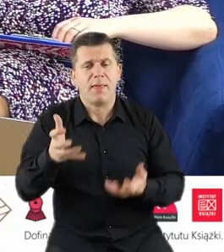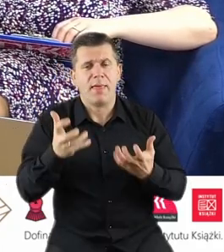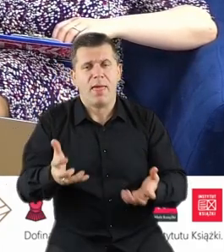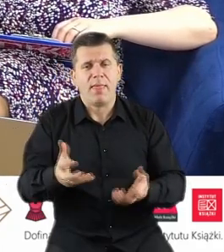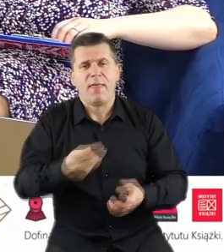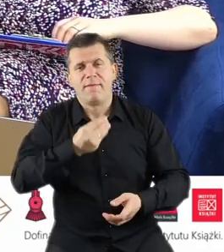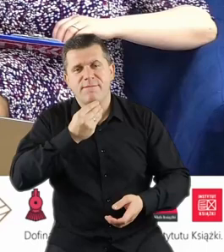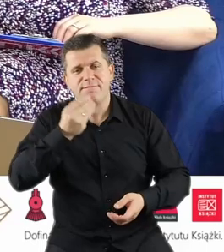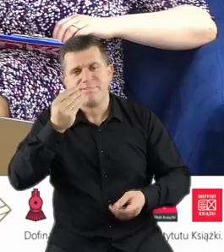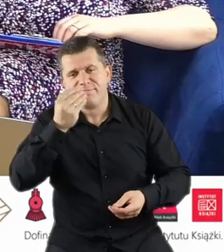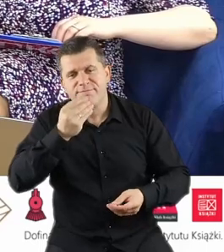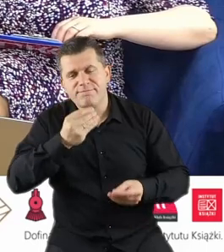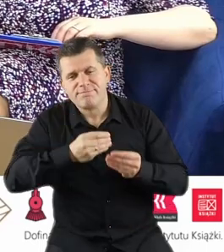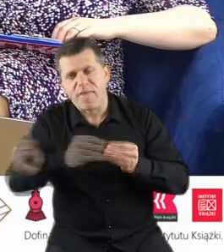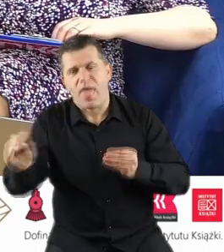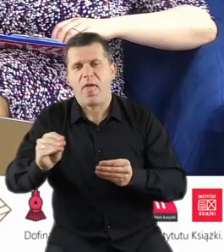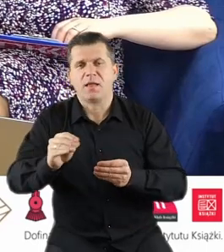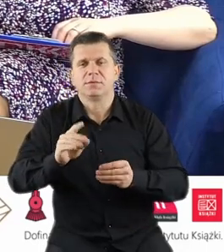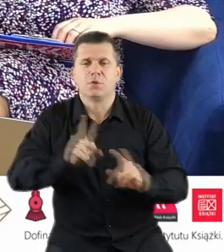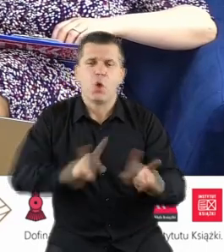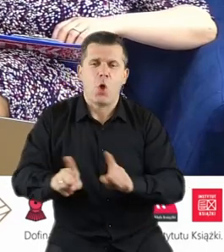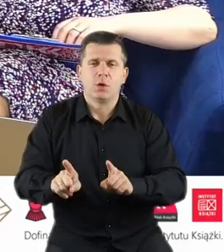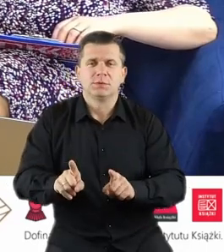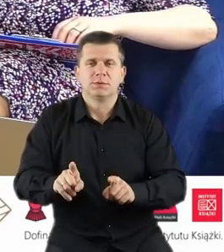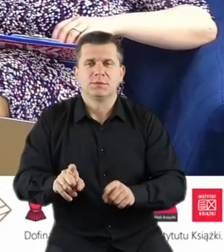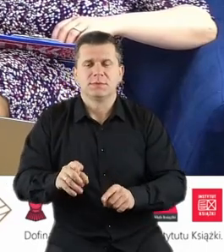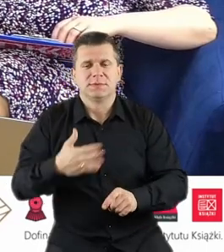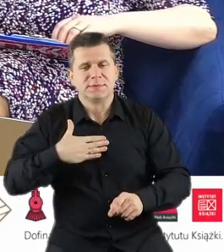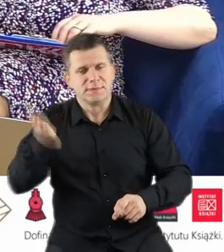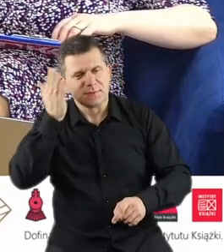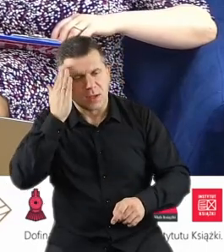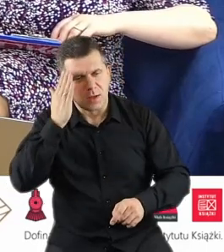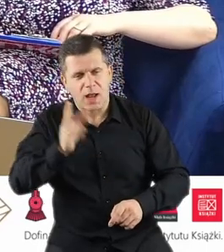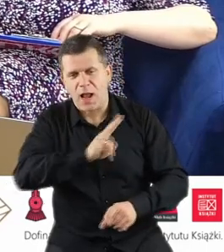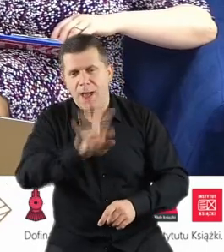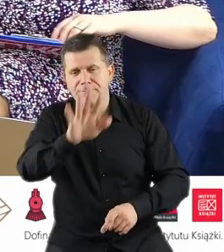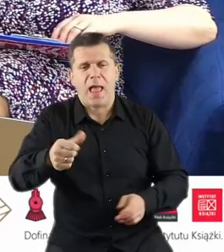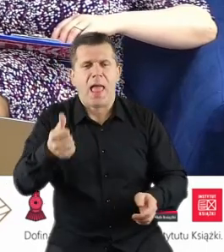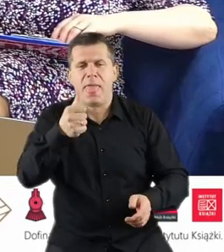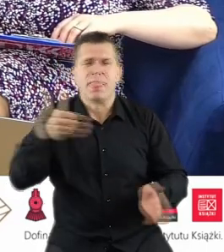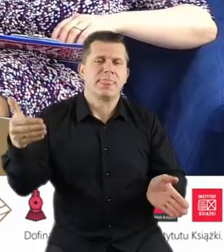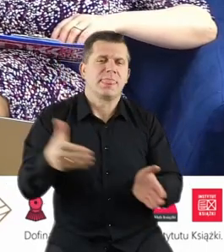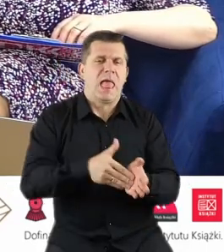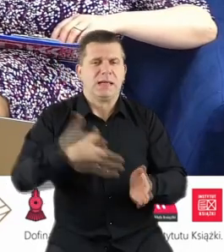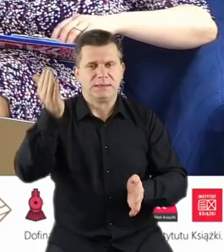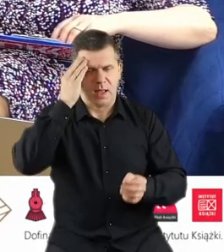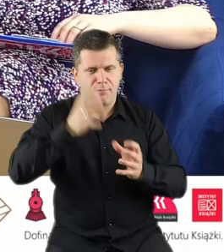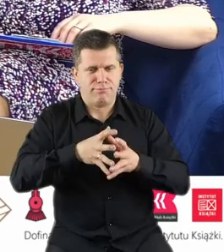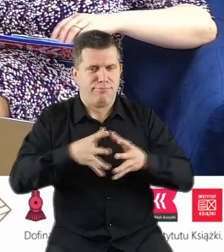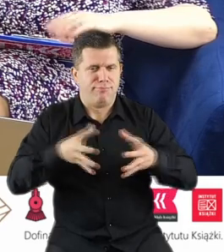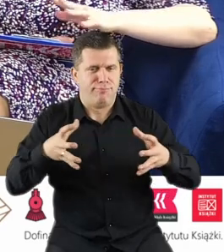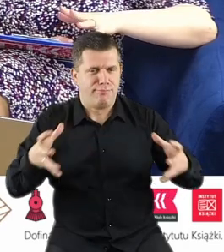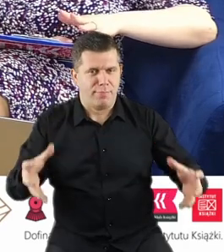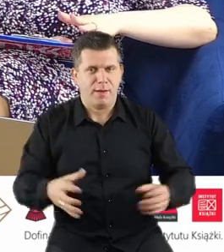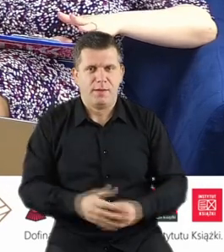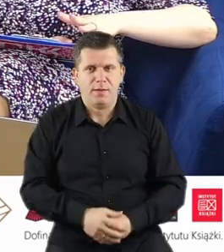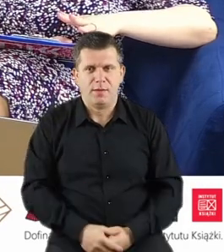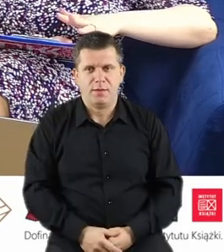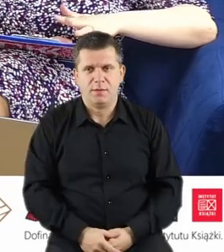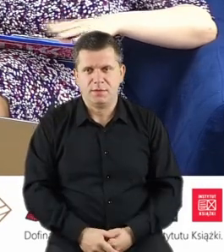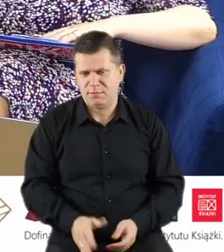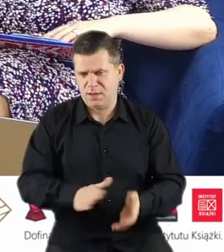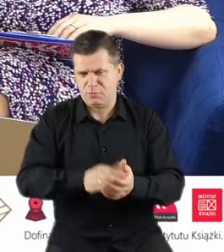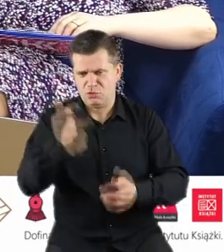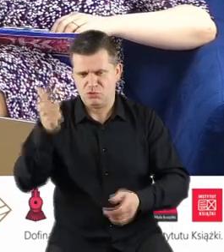większy oddźwięk, oznaczają swoich znajomych. Każdy ma 1000 znajomych, więc robi się z tego no, 1000,